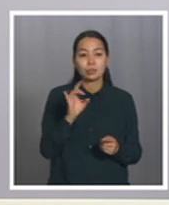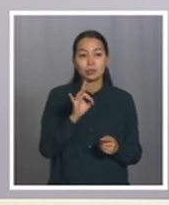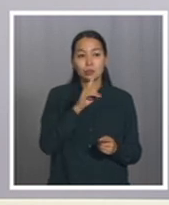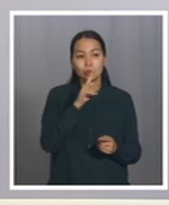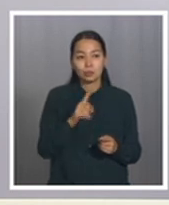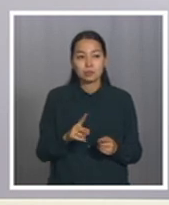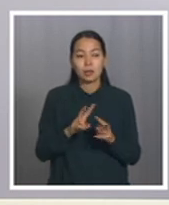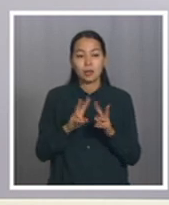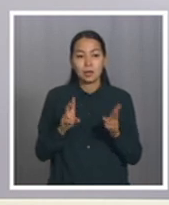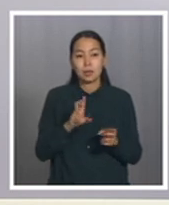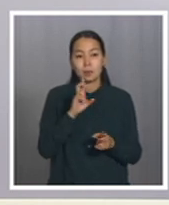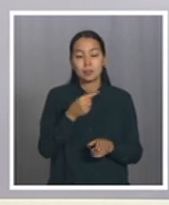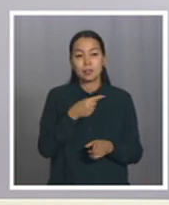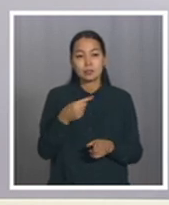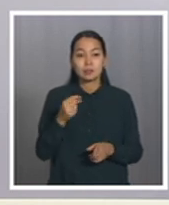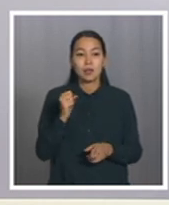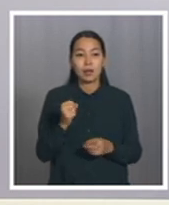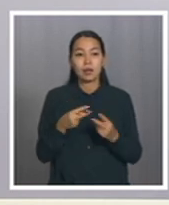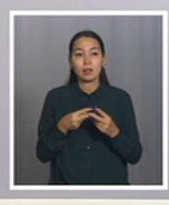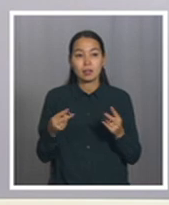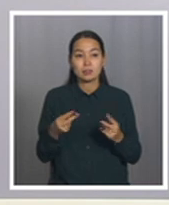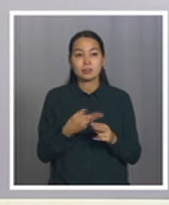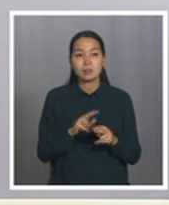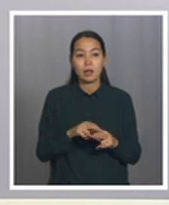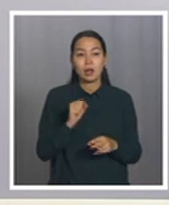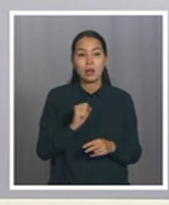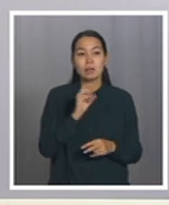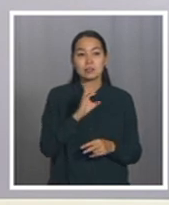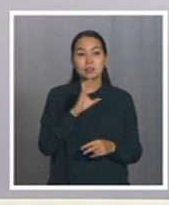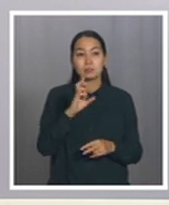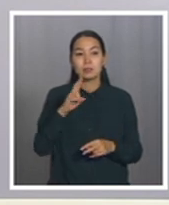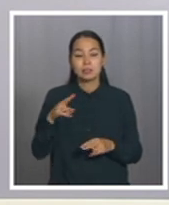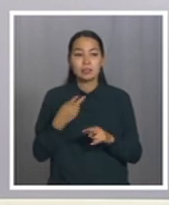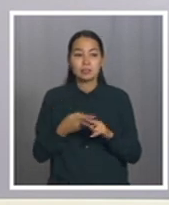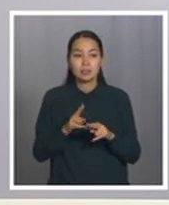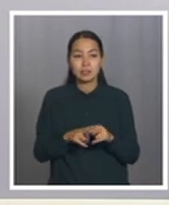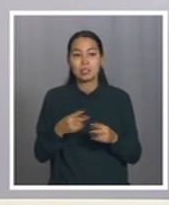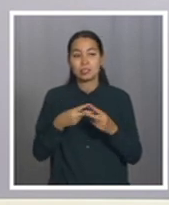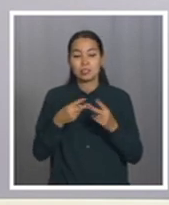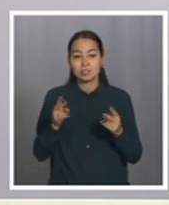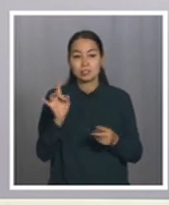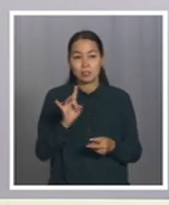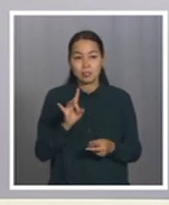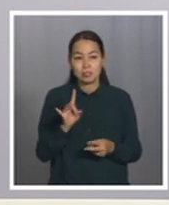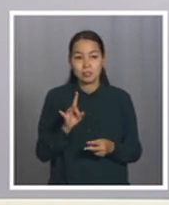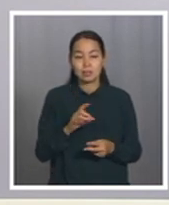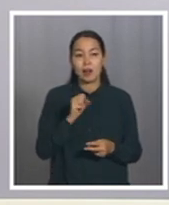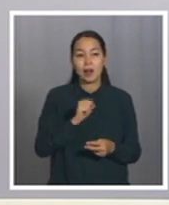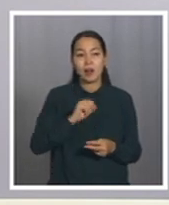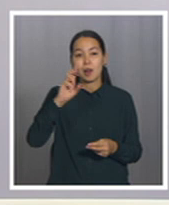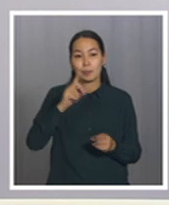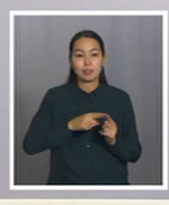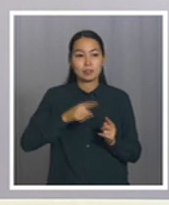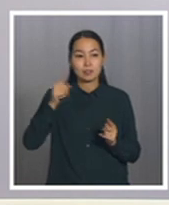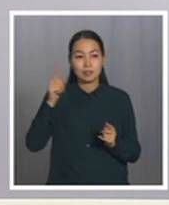B азайтылған A-ға тең. Яғни бізде A, S, B, D шаршы болғандықтан, және AB кесіндісі